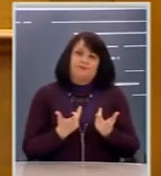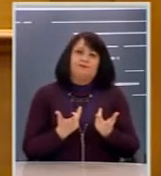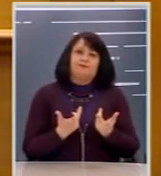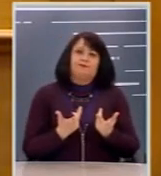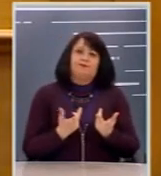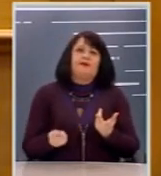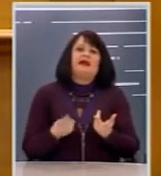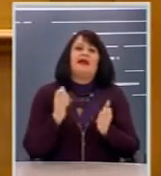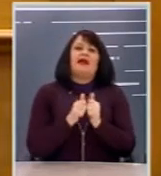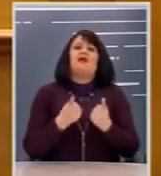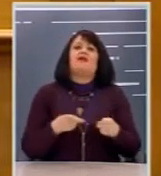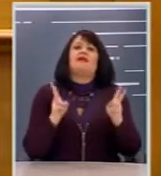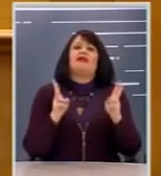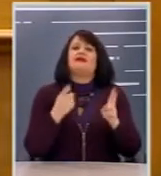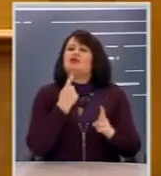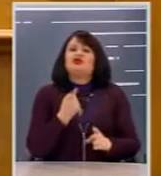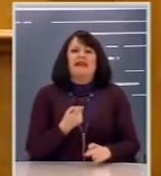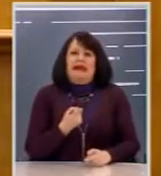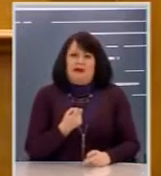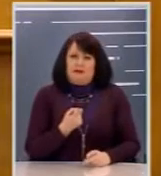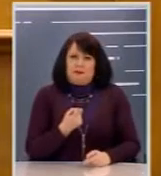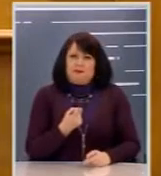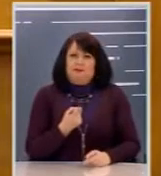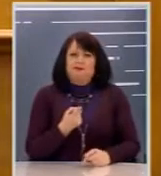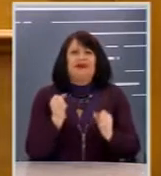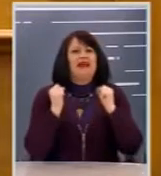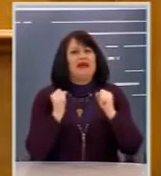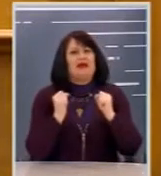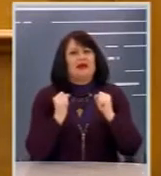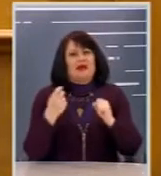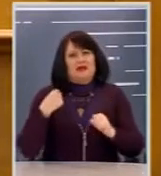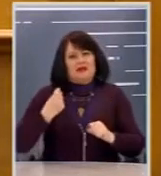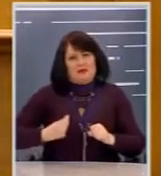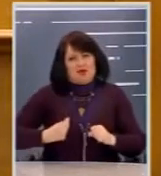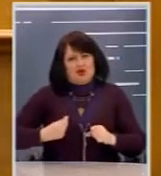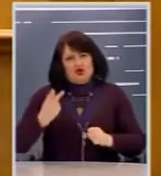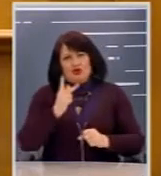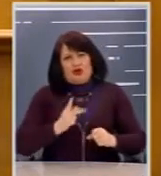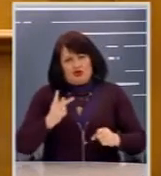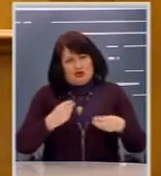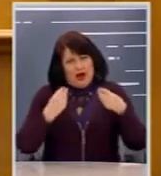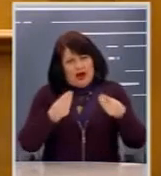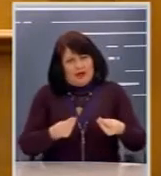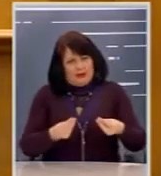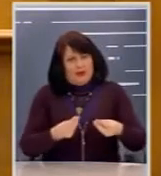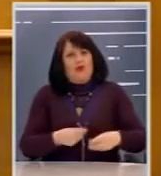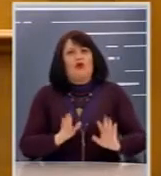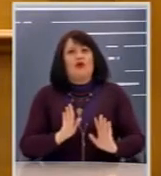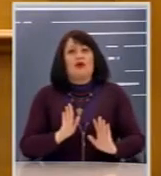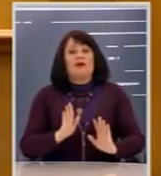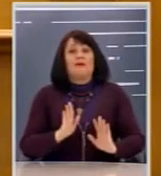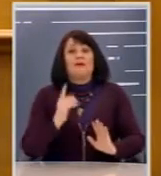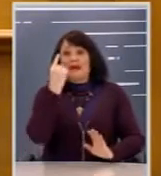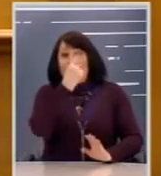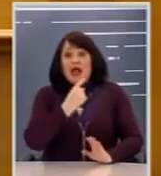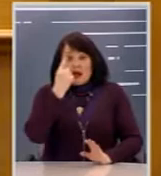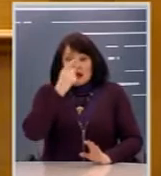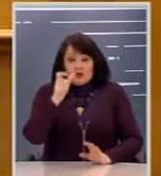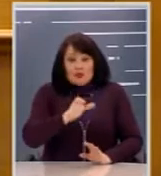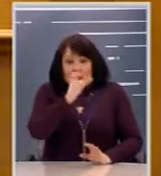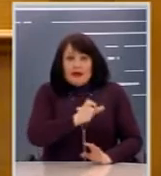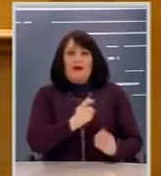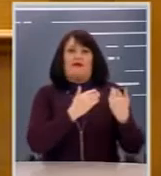Ο νεοφιλελευθερισμός τι λέει? Λέει ότι η υγεία δεν είναι δημόσιο κοινωνικό αγαθό, αλλά ατομική ευθύνη του καθενός